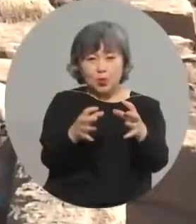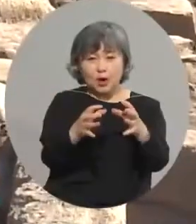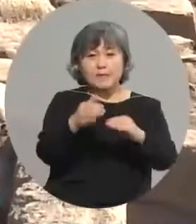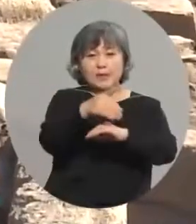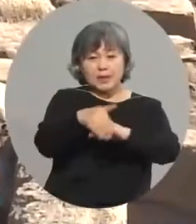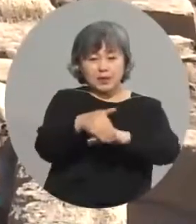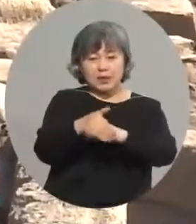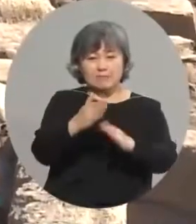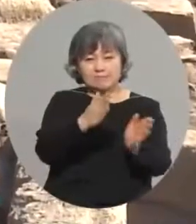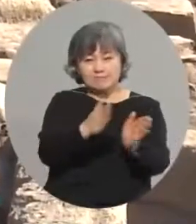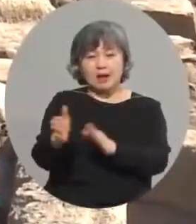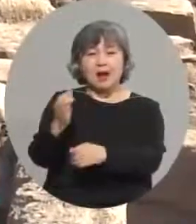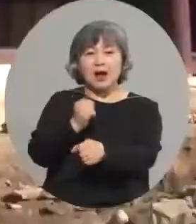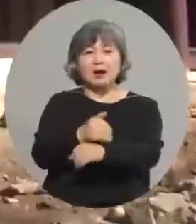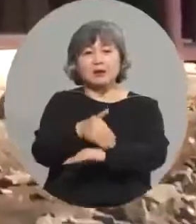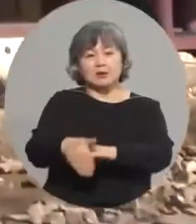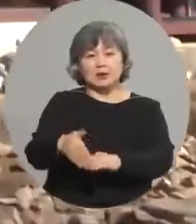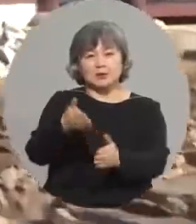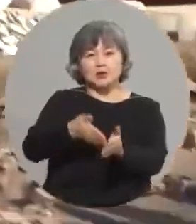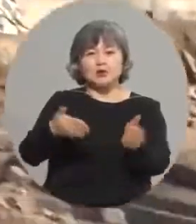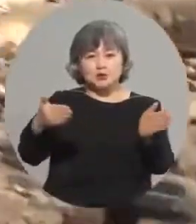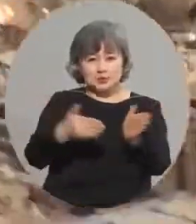수립할 계획이라고 밝혔습니다 전북 원소 시켰습니다